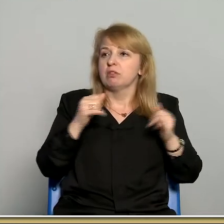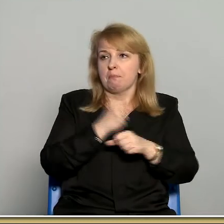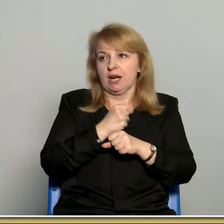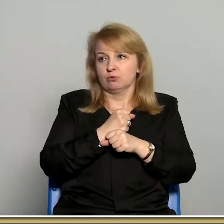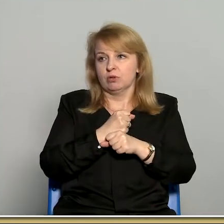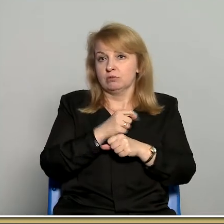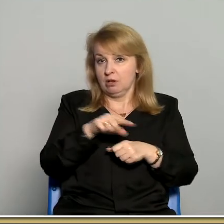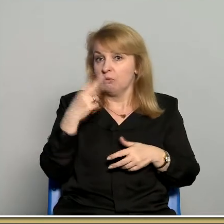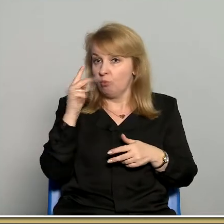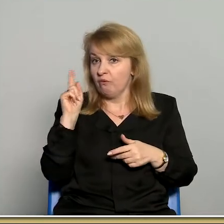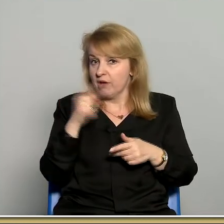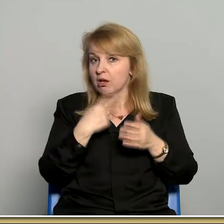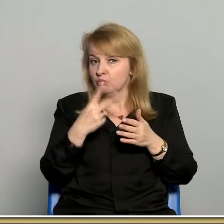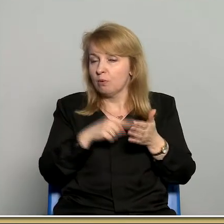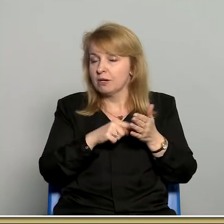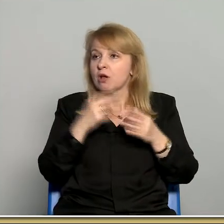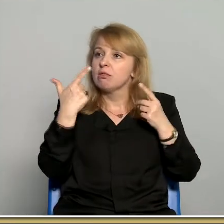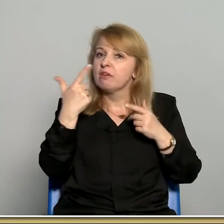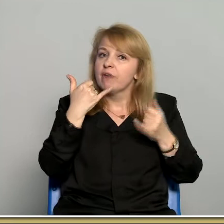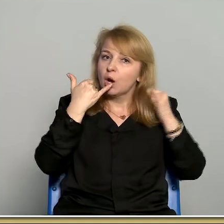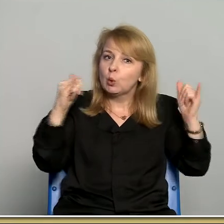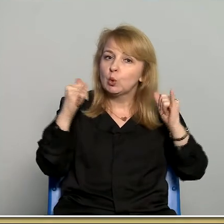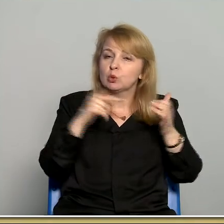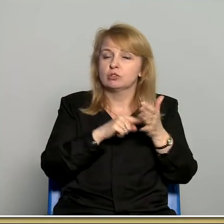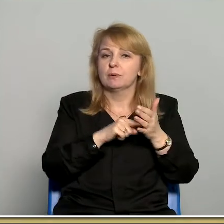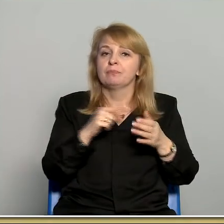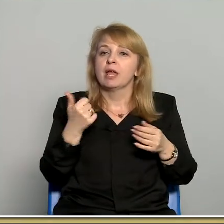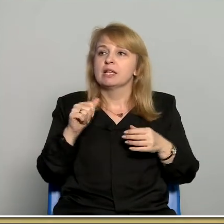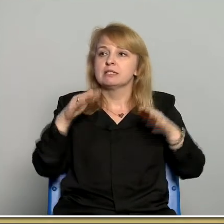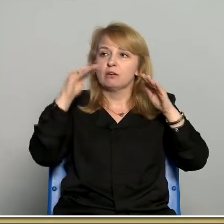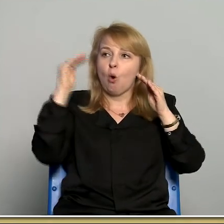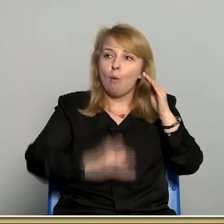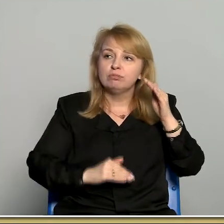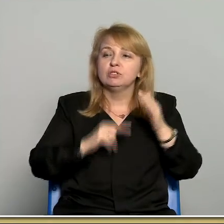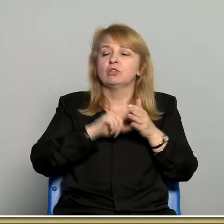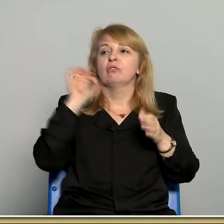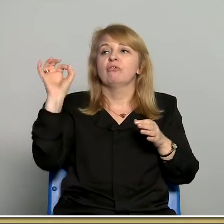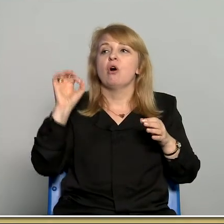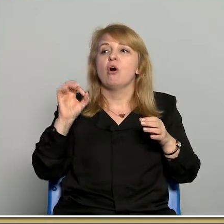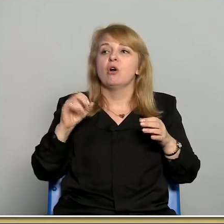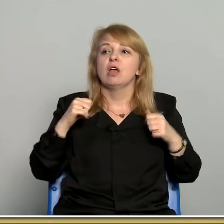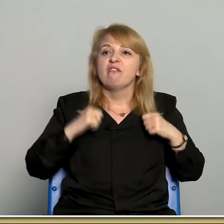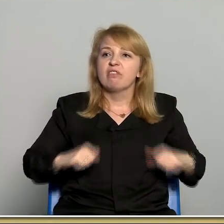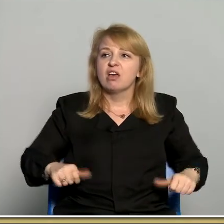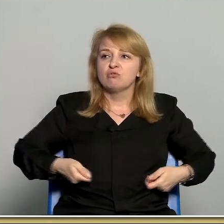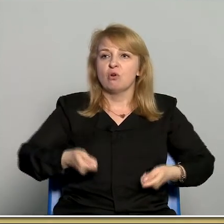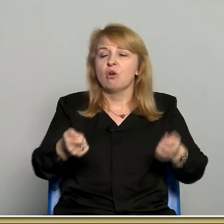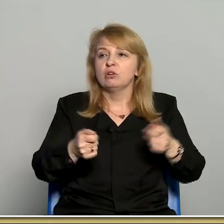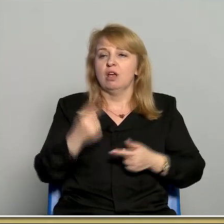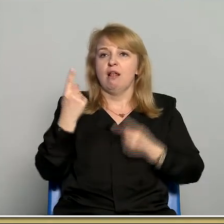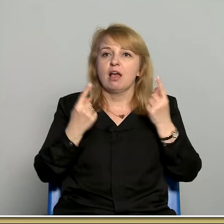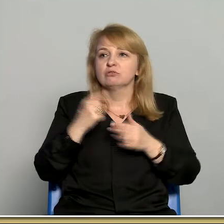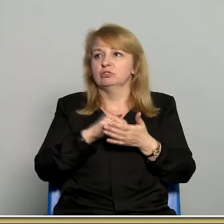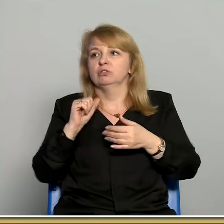na dwa elementy, a mianowicie znaczący spadek udziału rolników, ogrodników, leśników i rybaków